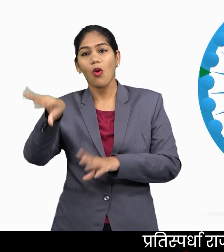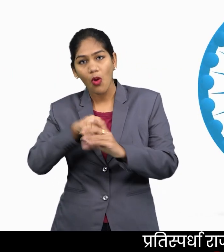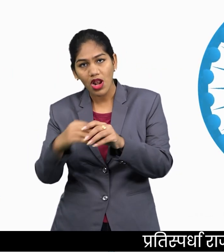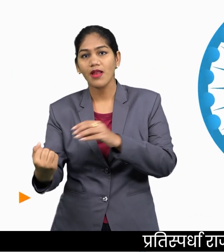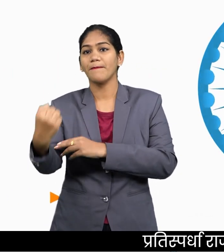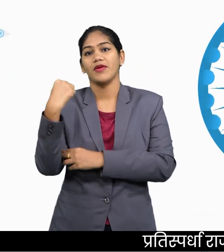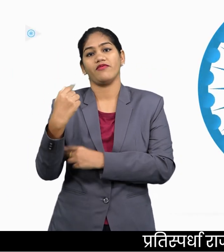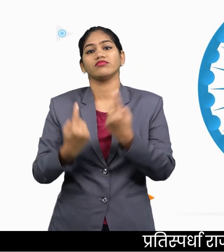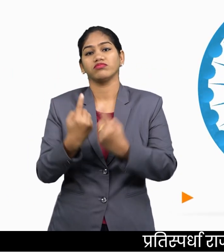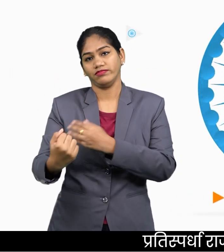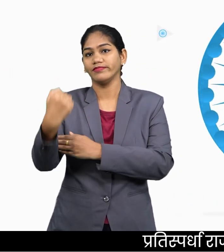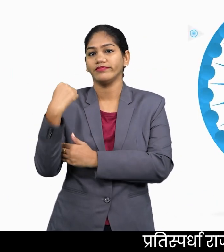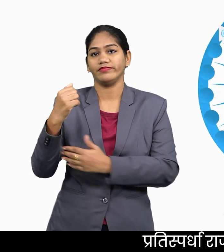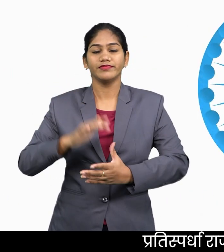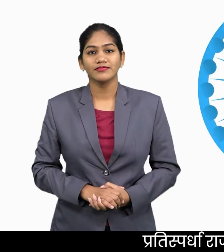प्रतिस्पर्धा है।